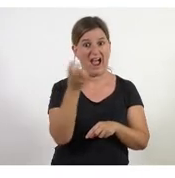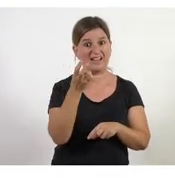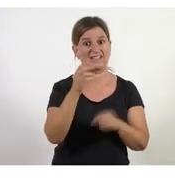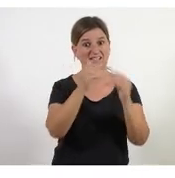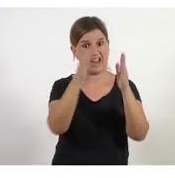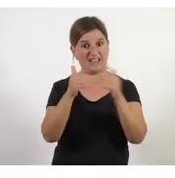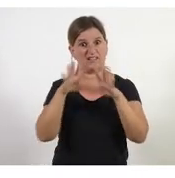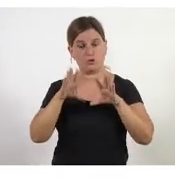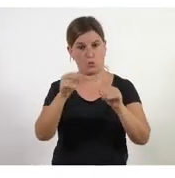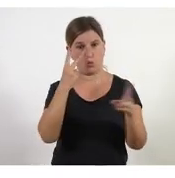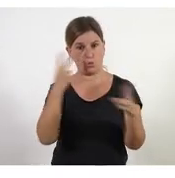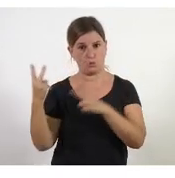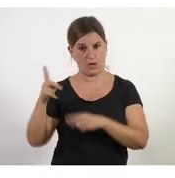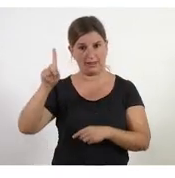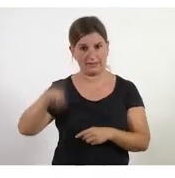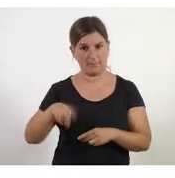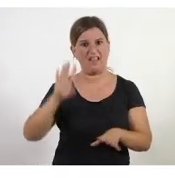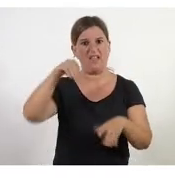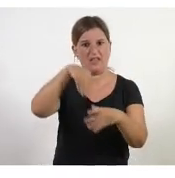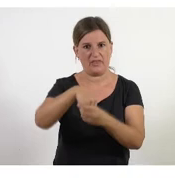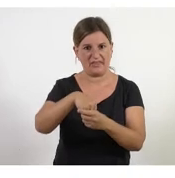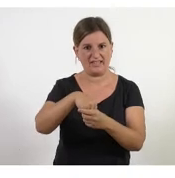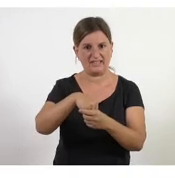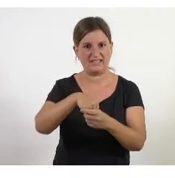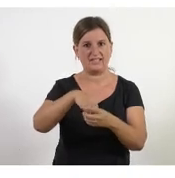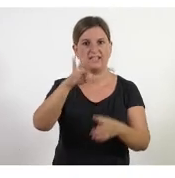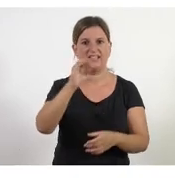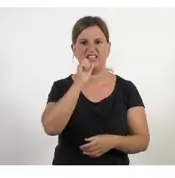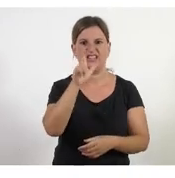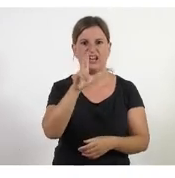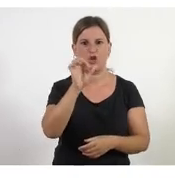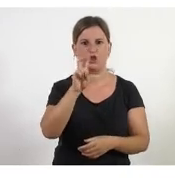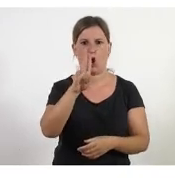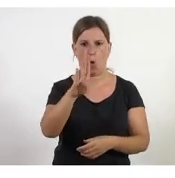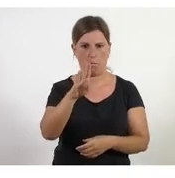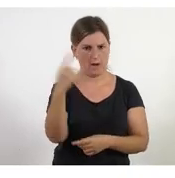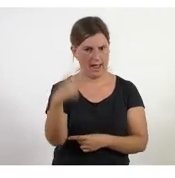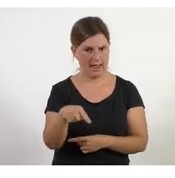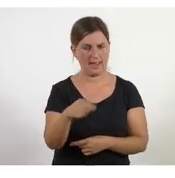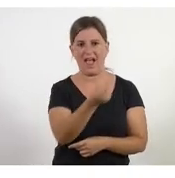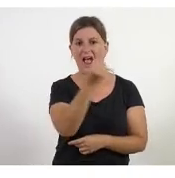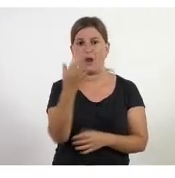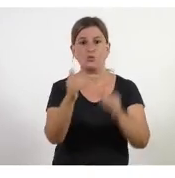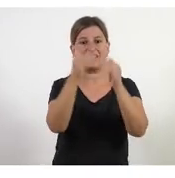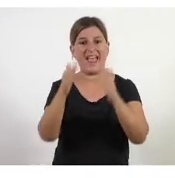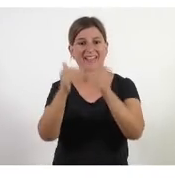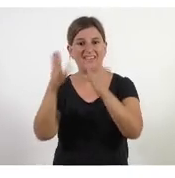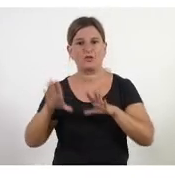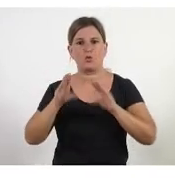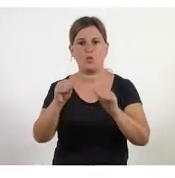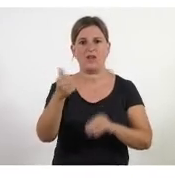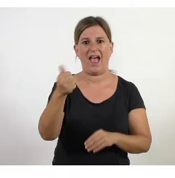són solucions que estan dintre del programa TechSap. Algunes entitats opten per fer servir Asana, que és